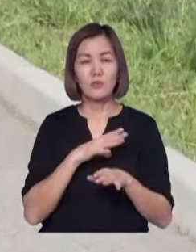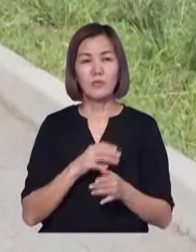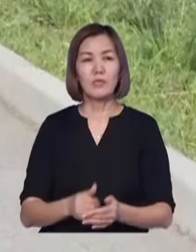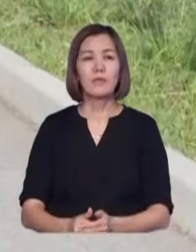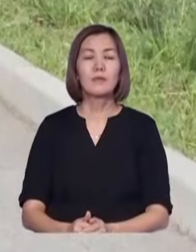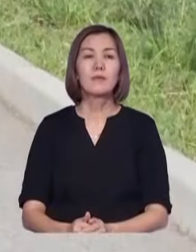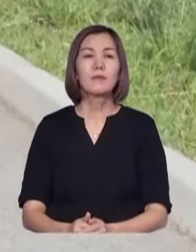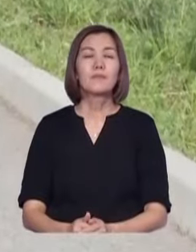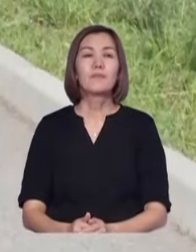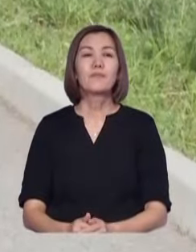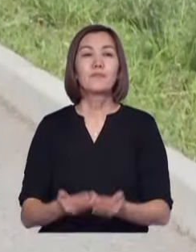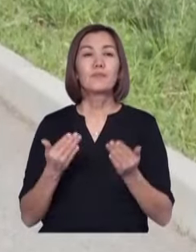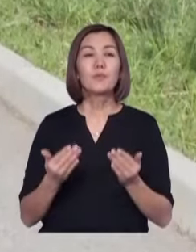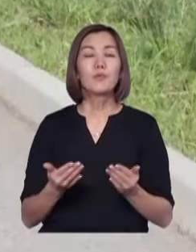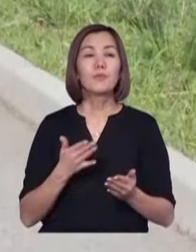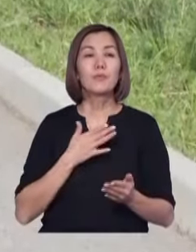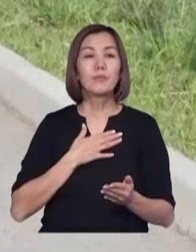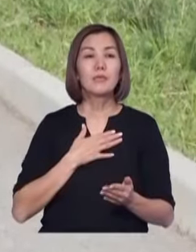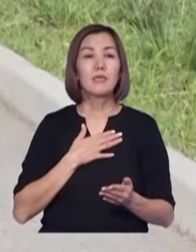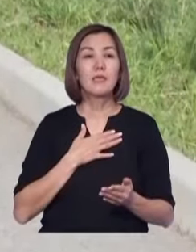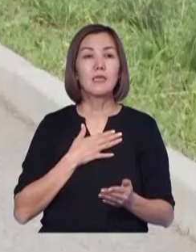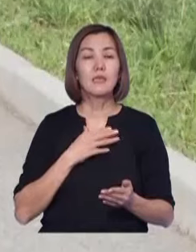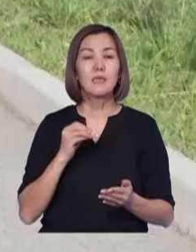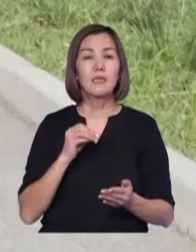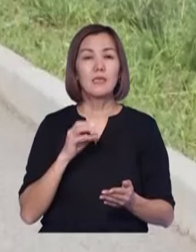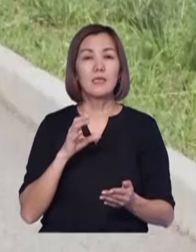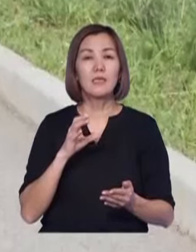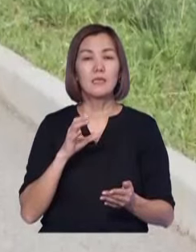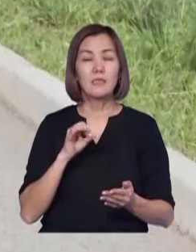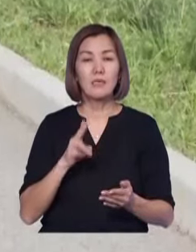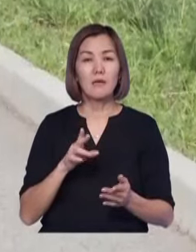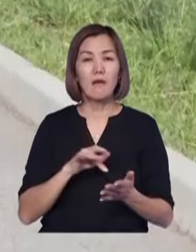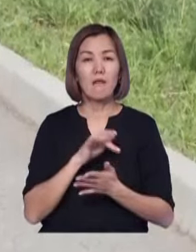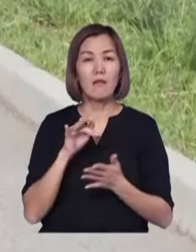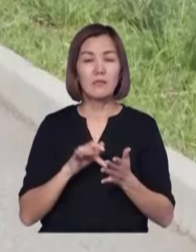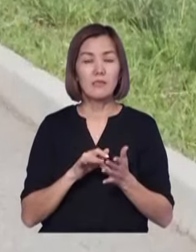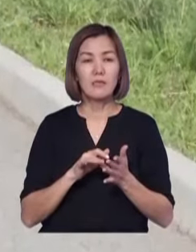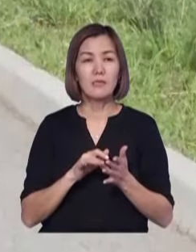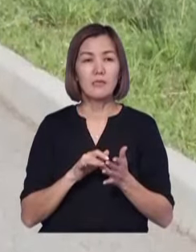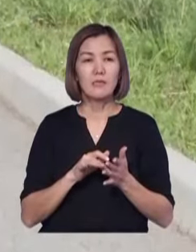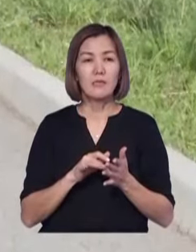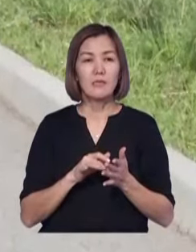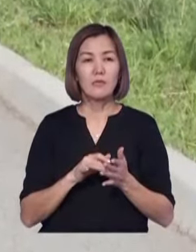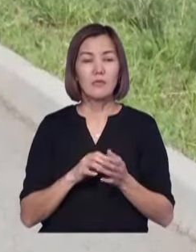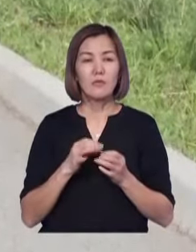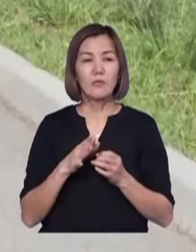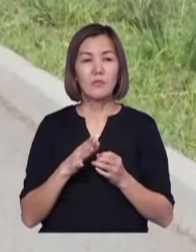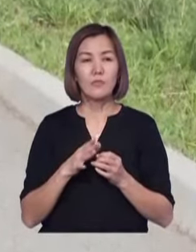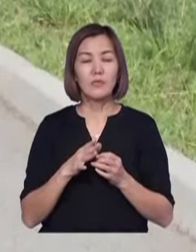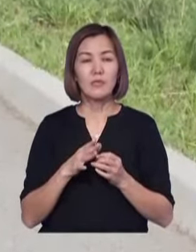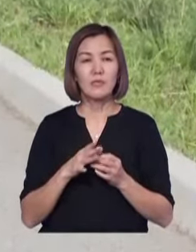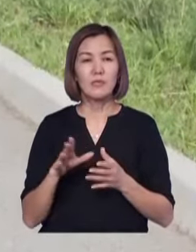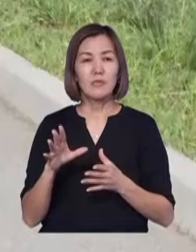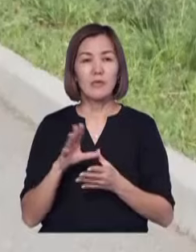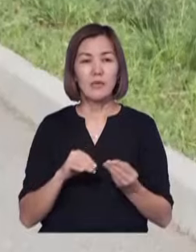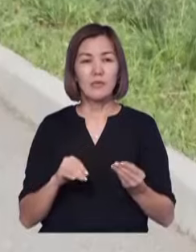барлық ауылдарда. Бүгін біздікі Есік қаласына келдік. Енді біздікі 15 адам кеп қатысып жүр,